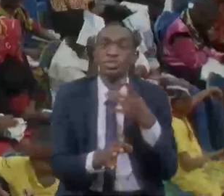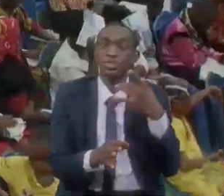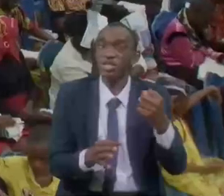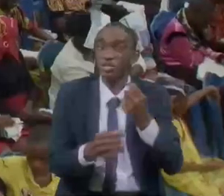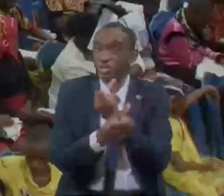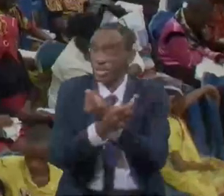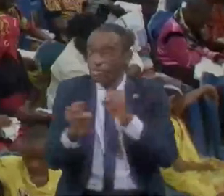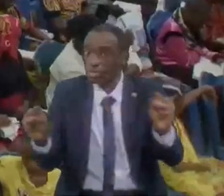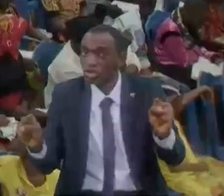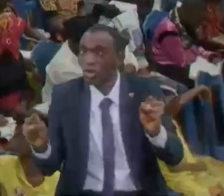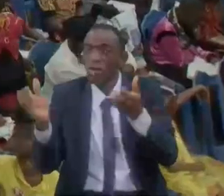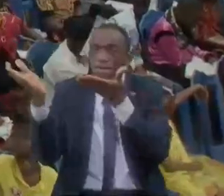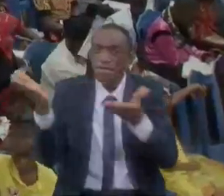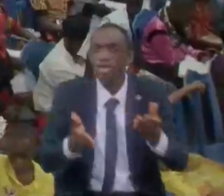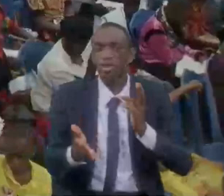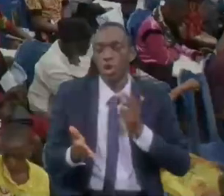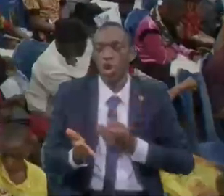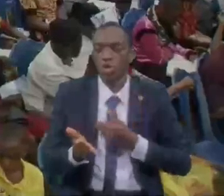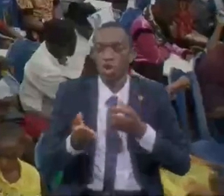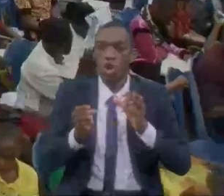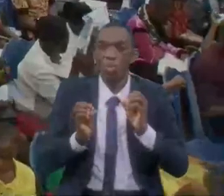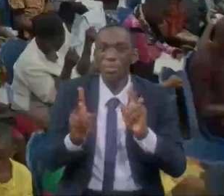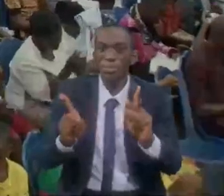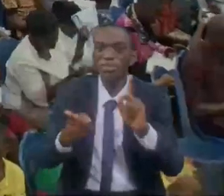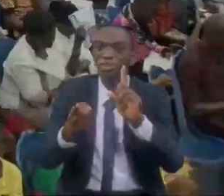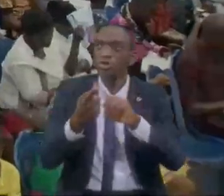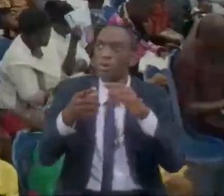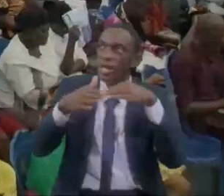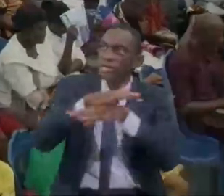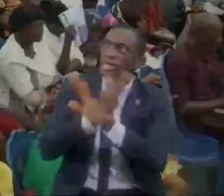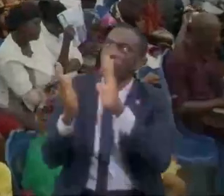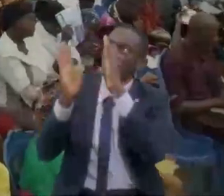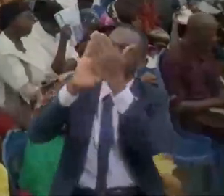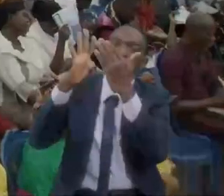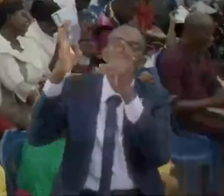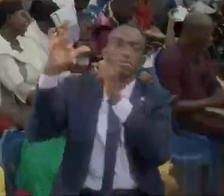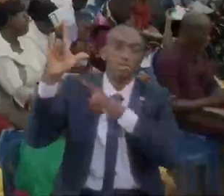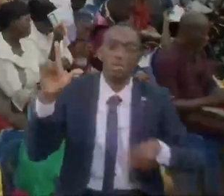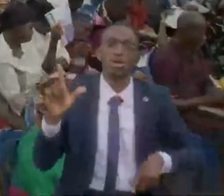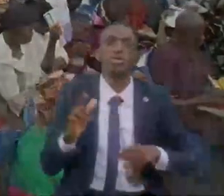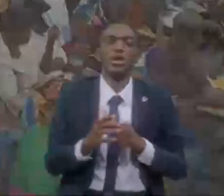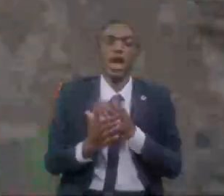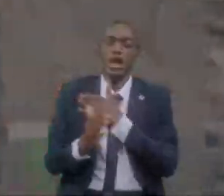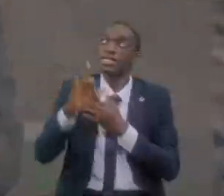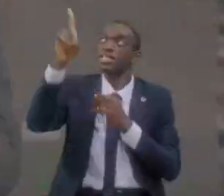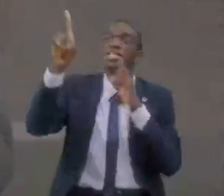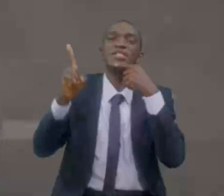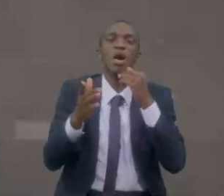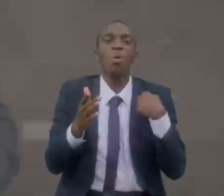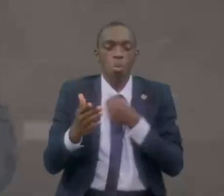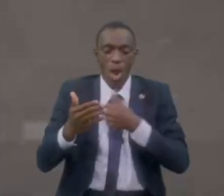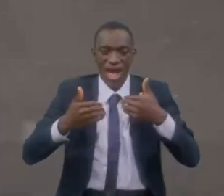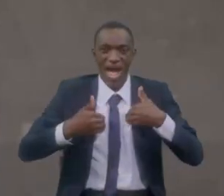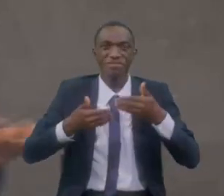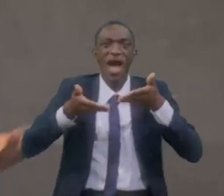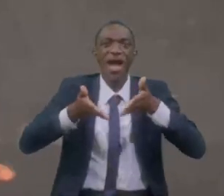La justification nous donne le droit dans la présence du Seigneur. Et il dit, nous avons accès